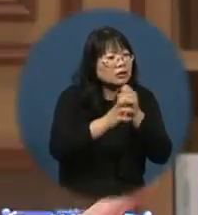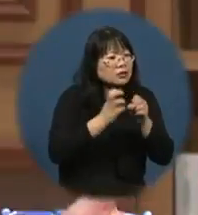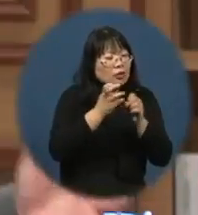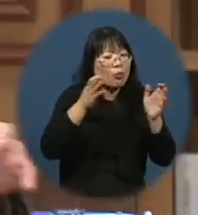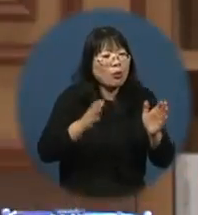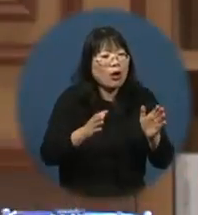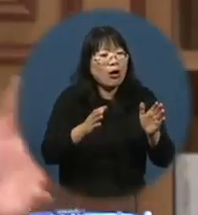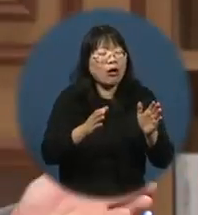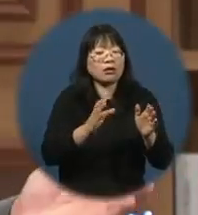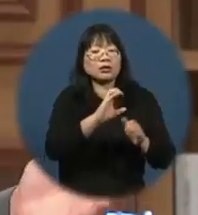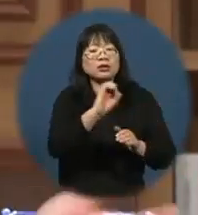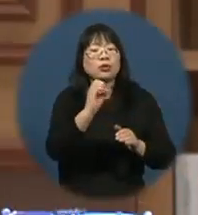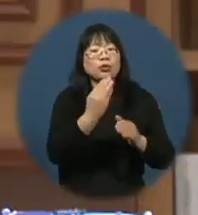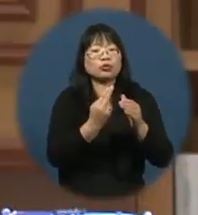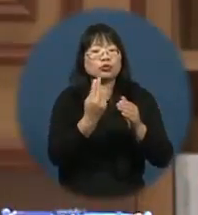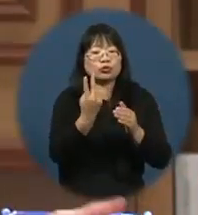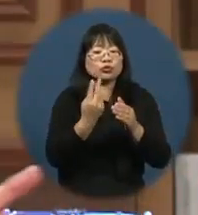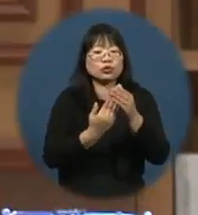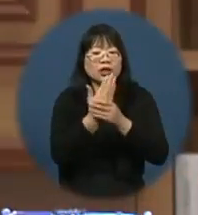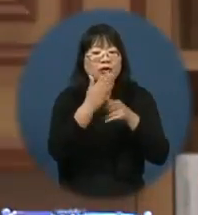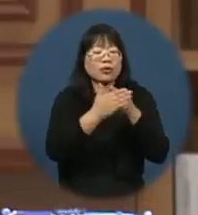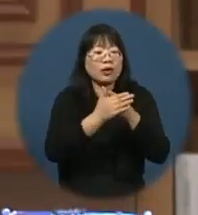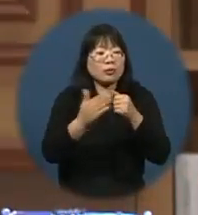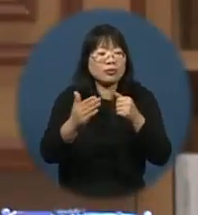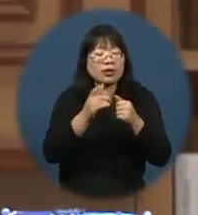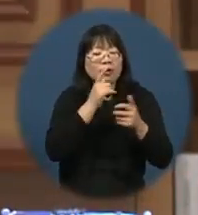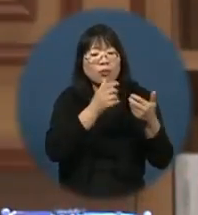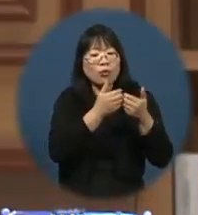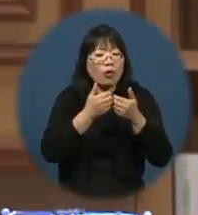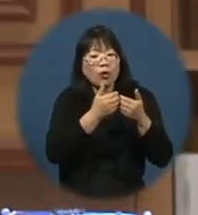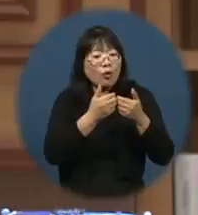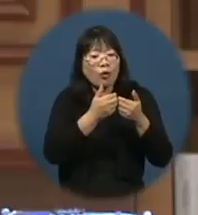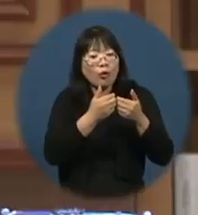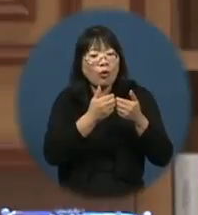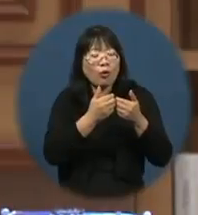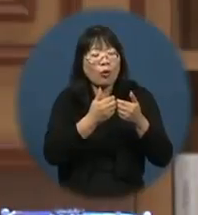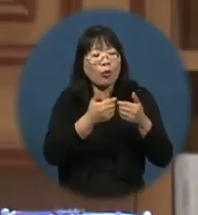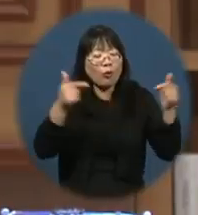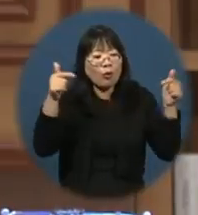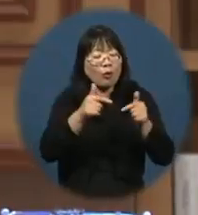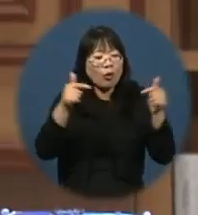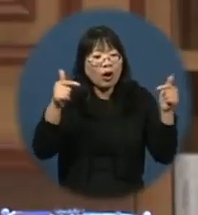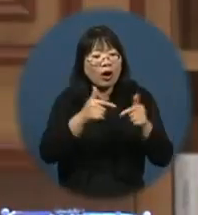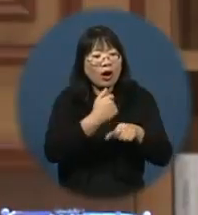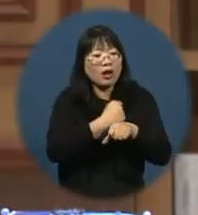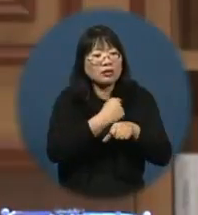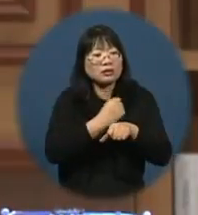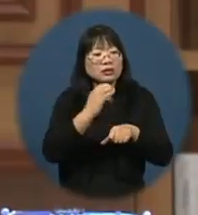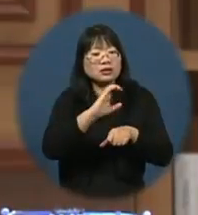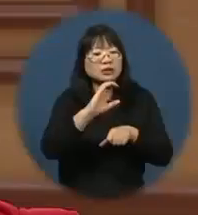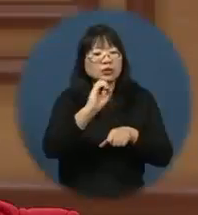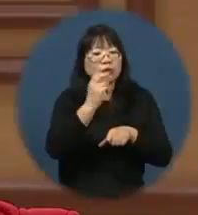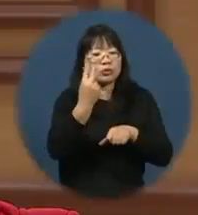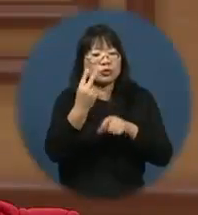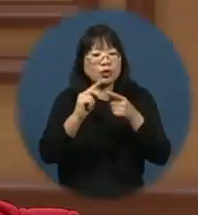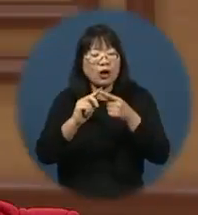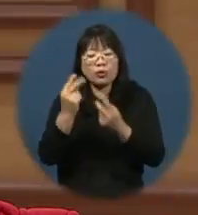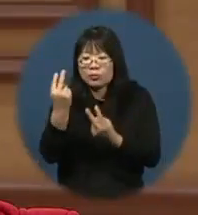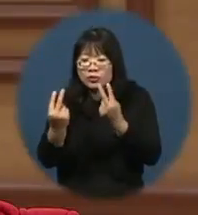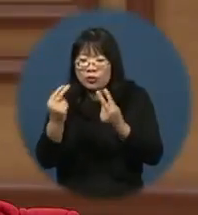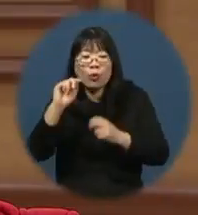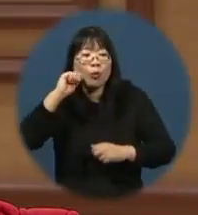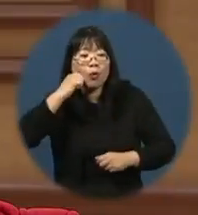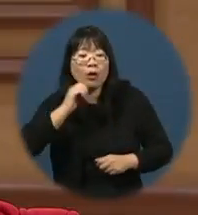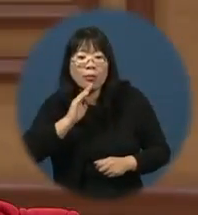얼음이 많아지고 물이 많아지고 줄어들고에 따라서 이산화탄소 농도가 조금 조절되는 거. 이거랑 비교할 수가 없는 양이죠. 네, 그렇습니다. 이것은